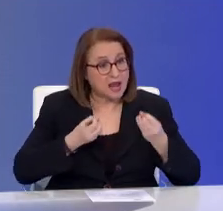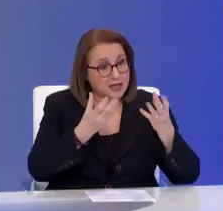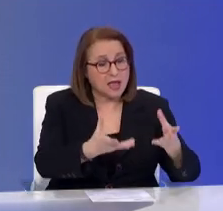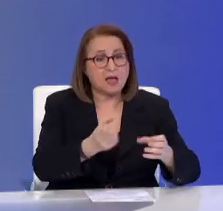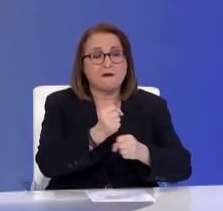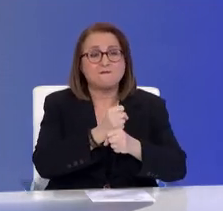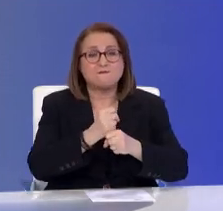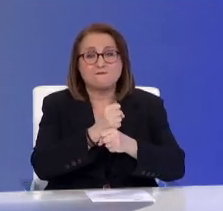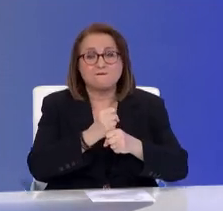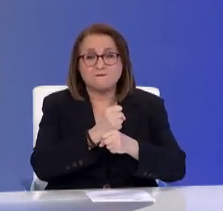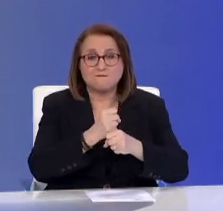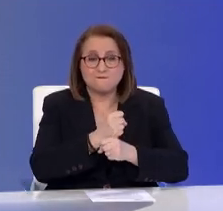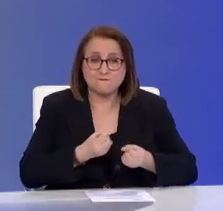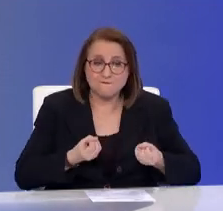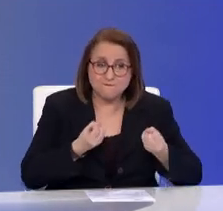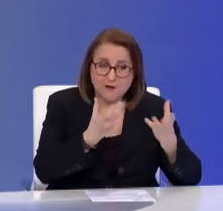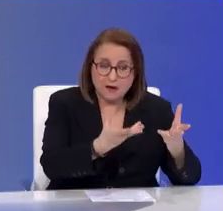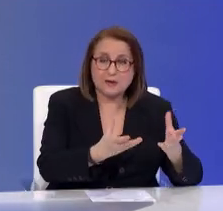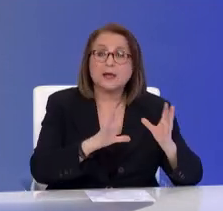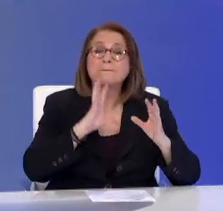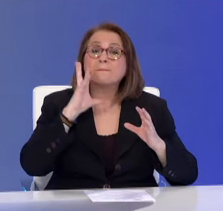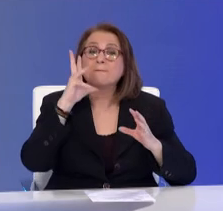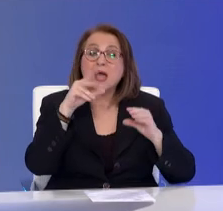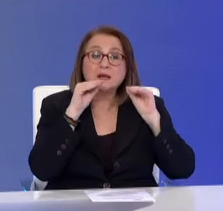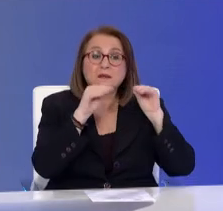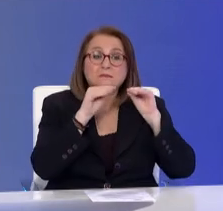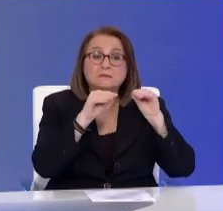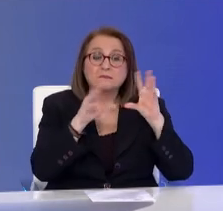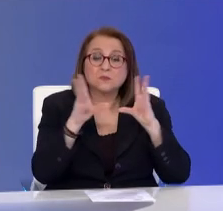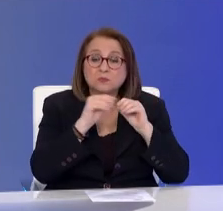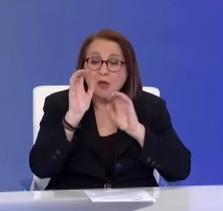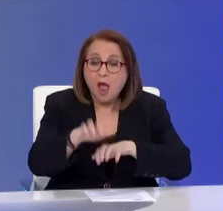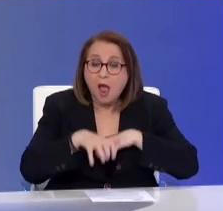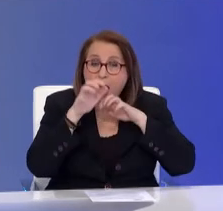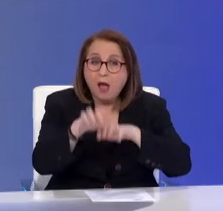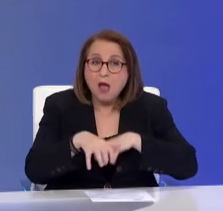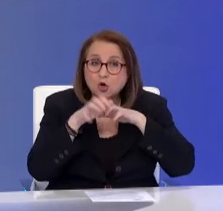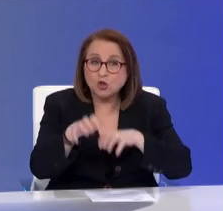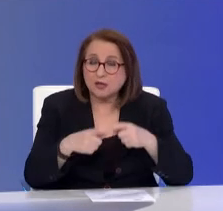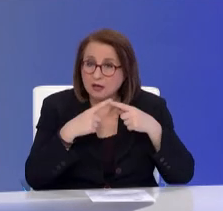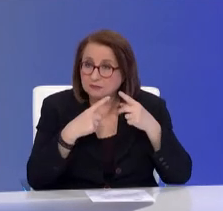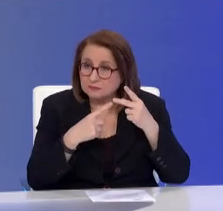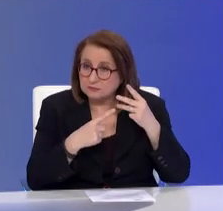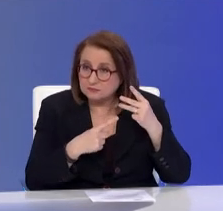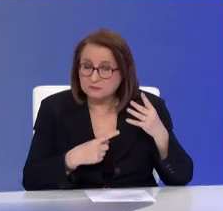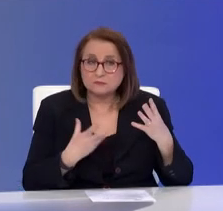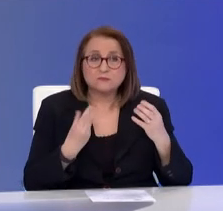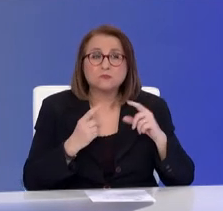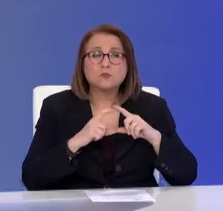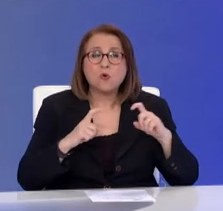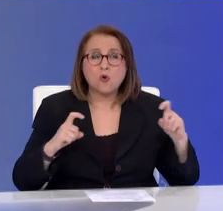και απέστειλαν όχι μόνο χρήματα αλλά και